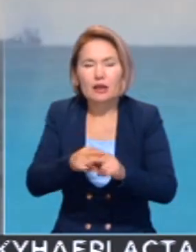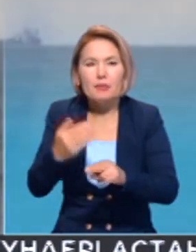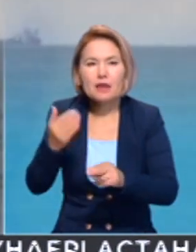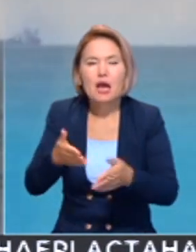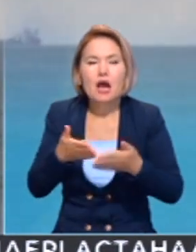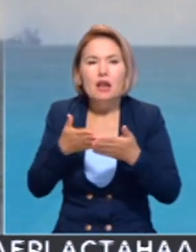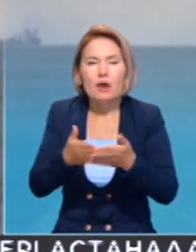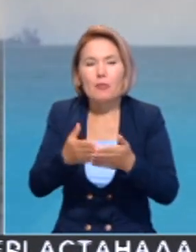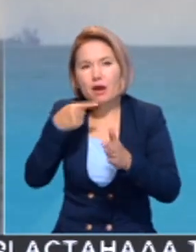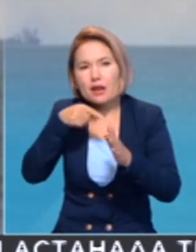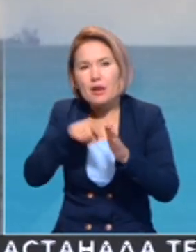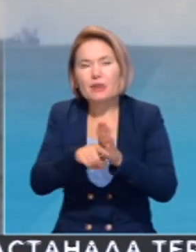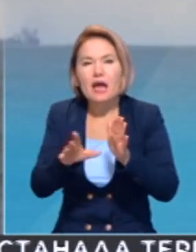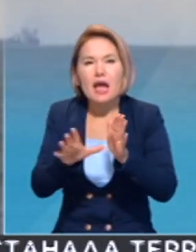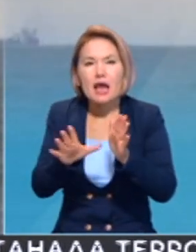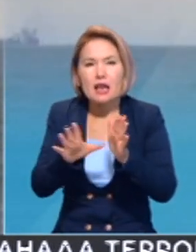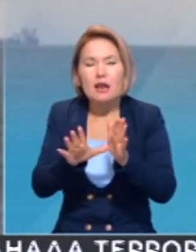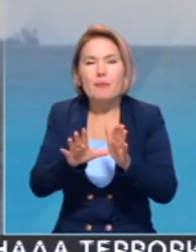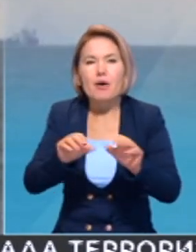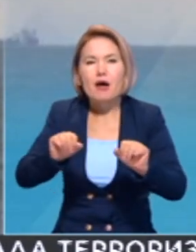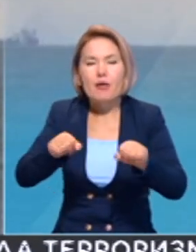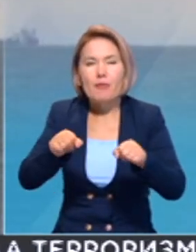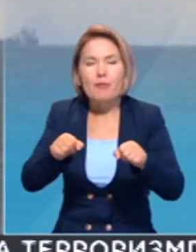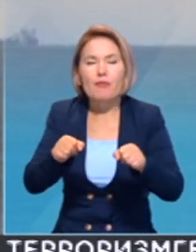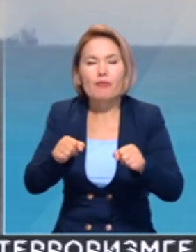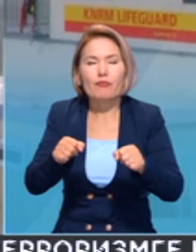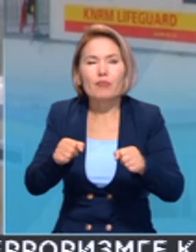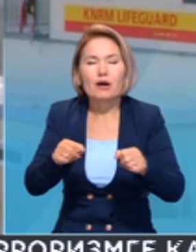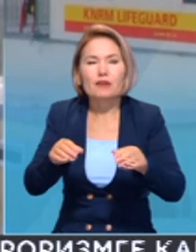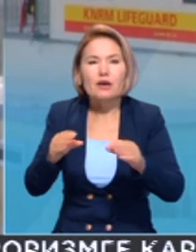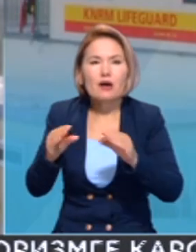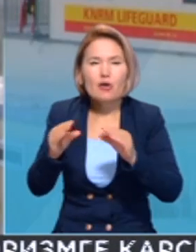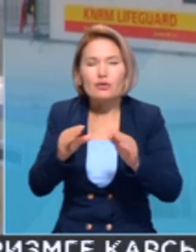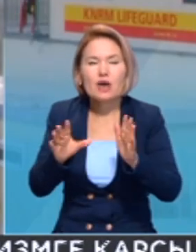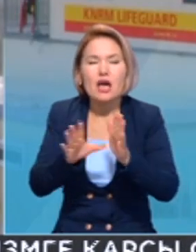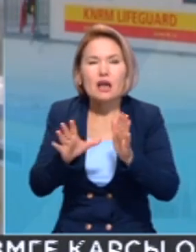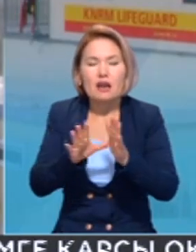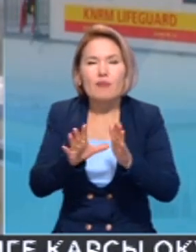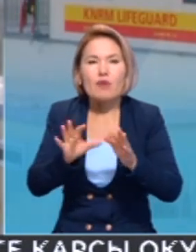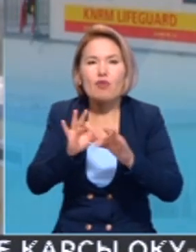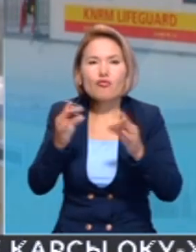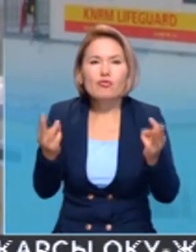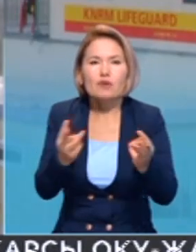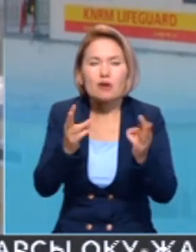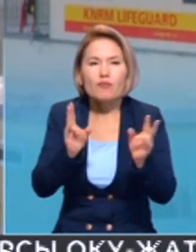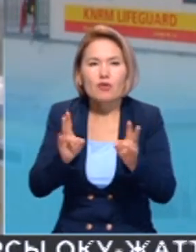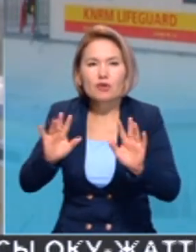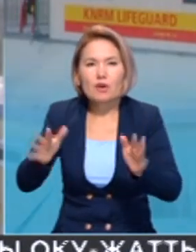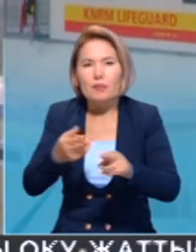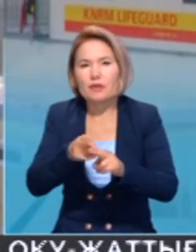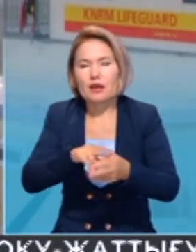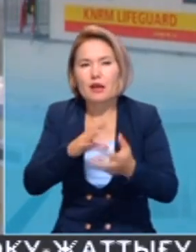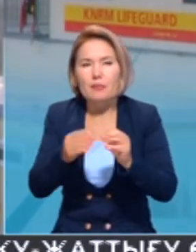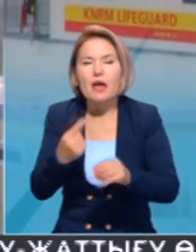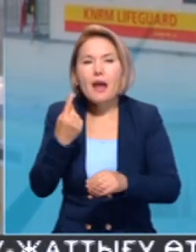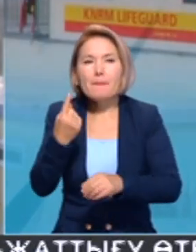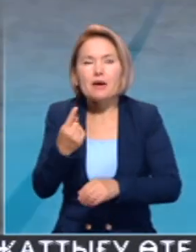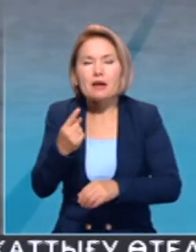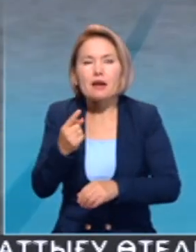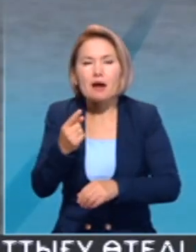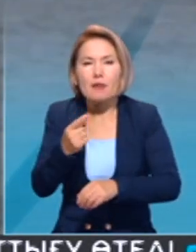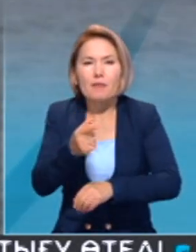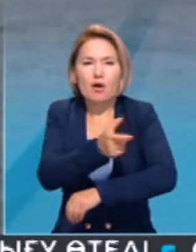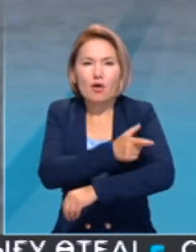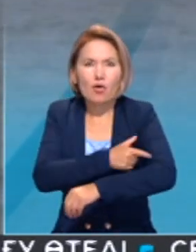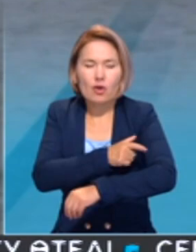қарағанда кеменің бортындағы электромобильдердің бірінде өрт тұтанса керек. Жалын тез тараған. Төтенше жағдайдан бір экипаж